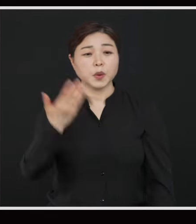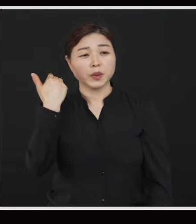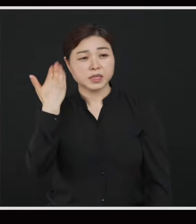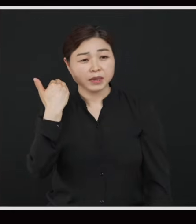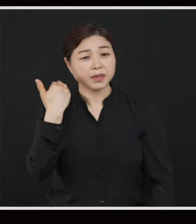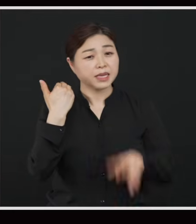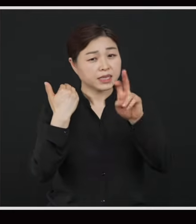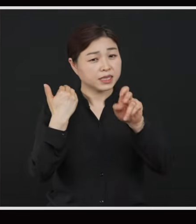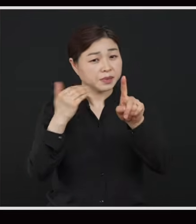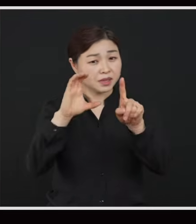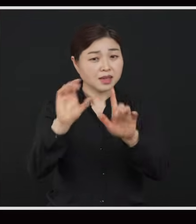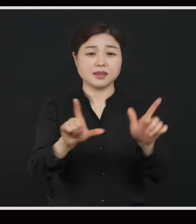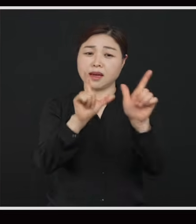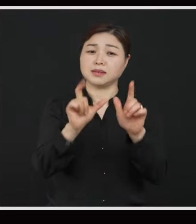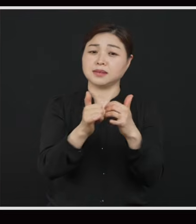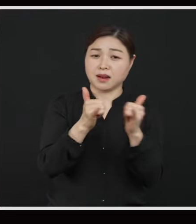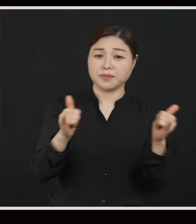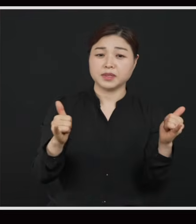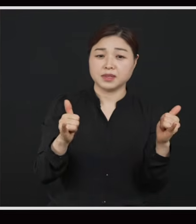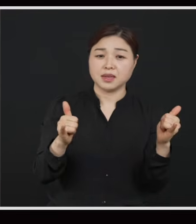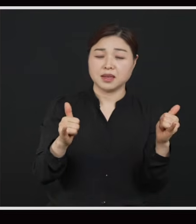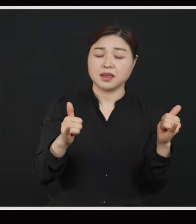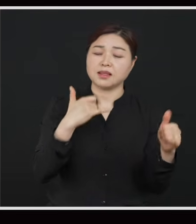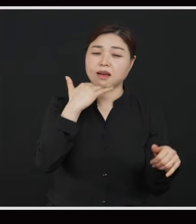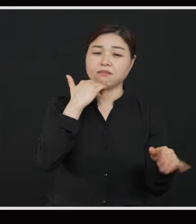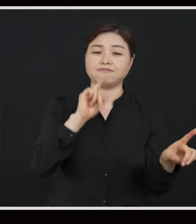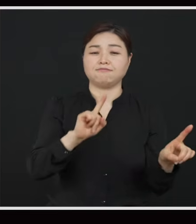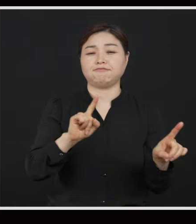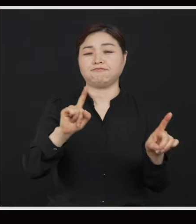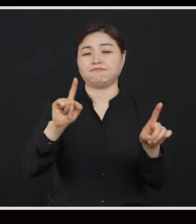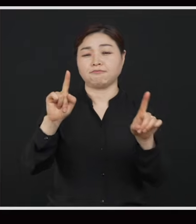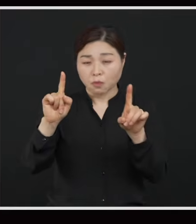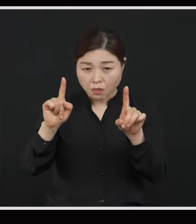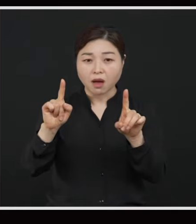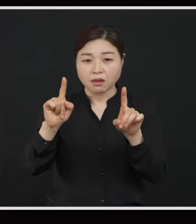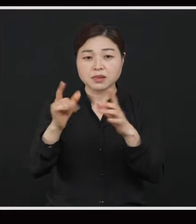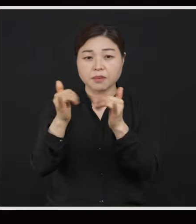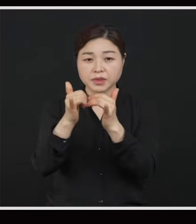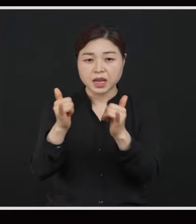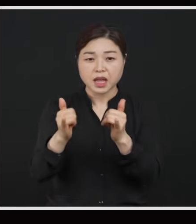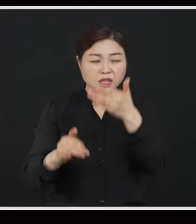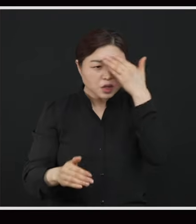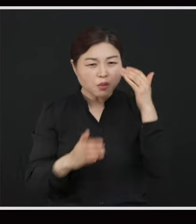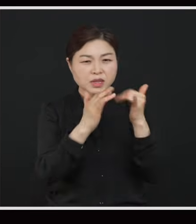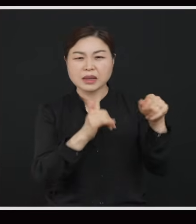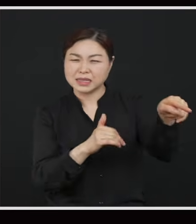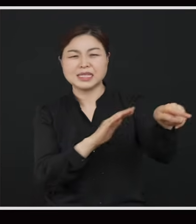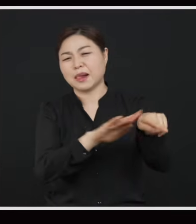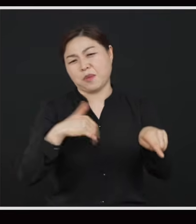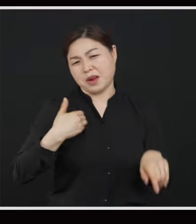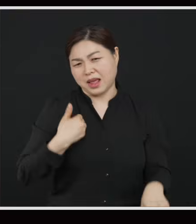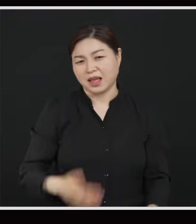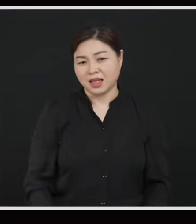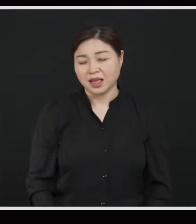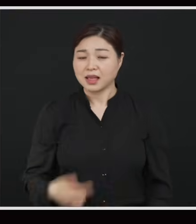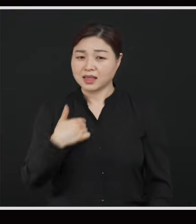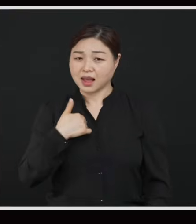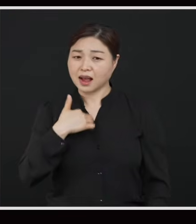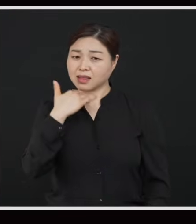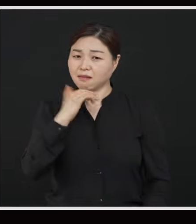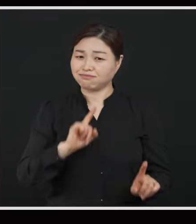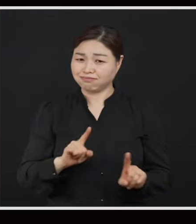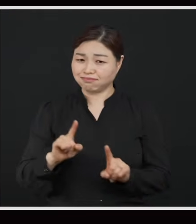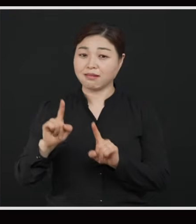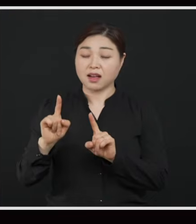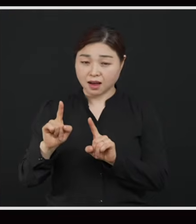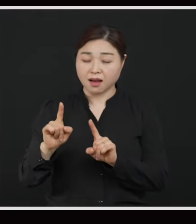요즘 21세기에 사는 저희들 이제 뭐 나이가 어느 정도 되면은 사람들이, 젊은 분들은 잘 모르겠지만 제가 나이가 어느